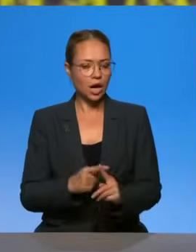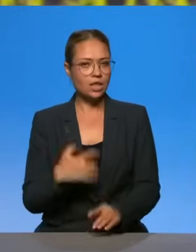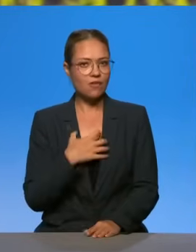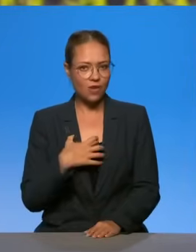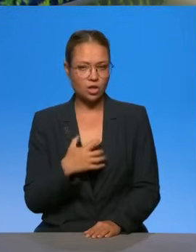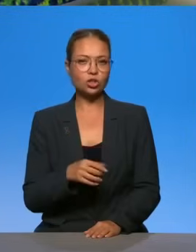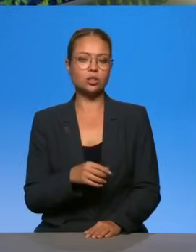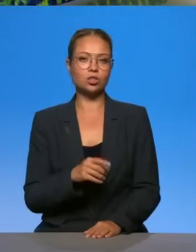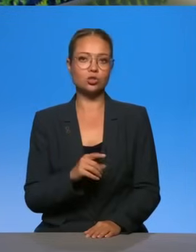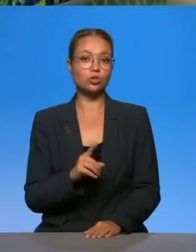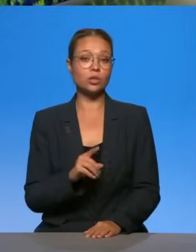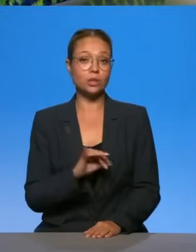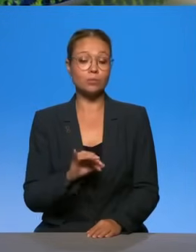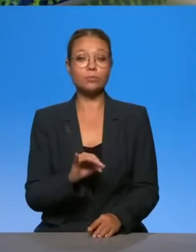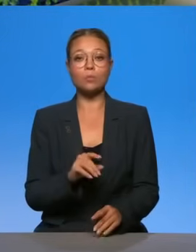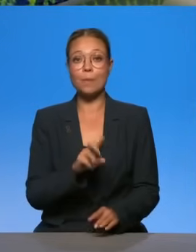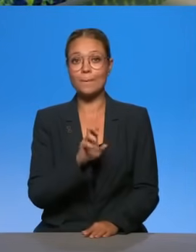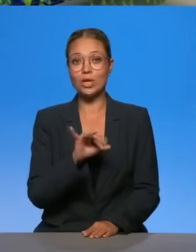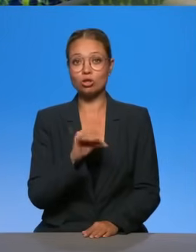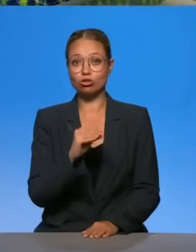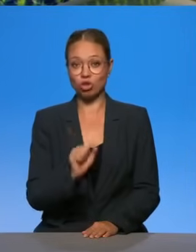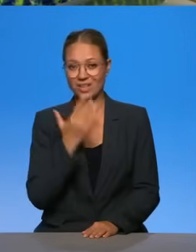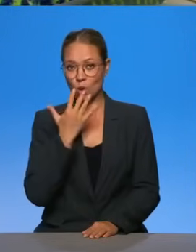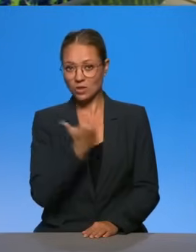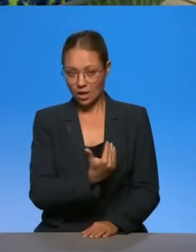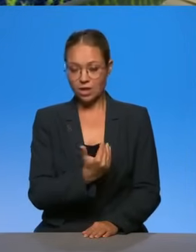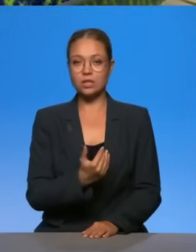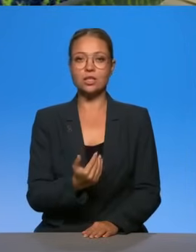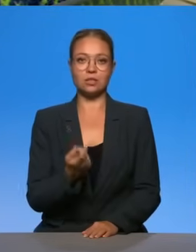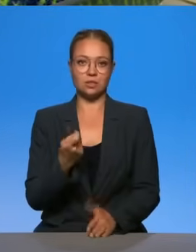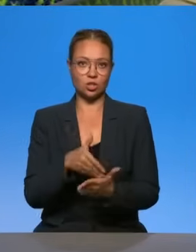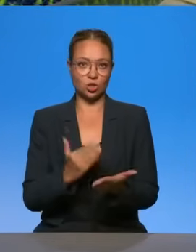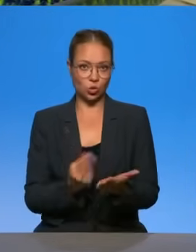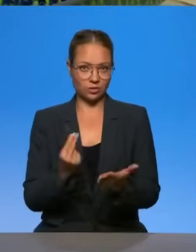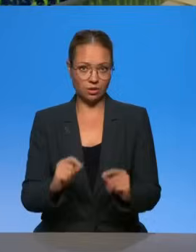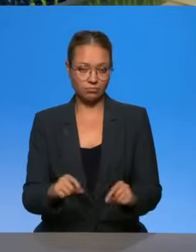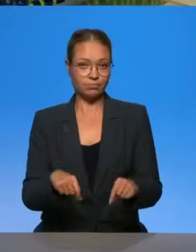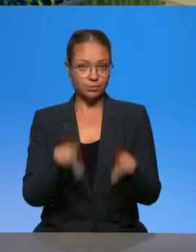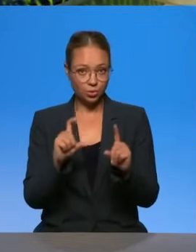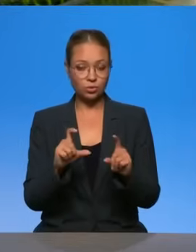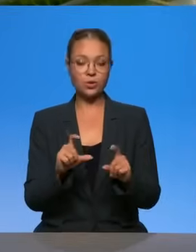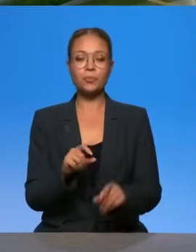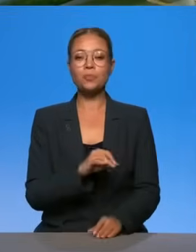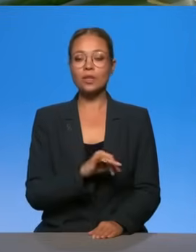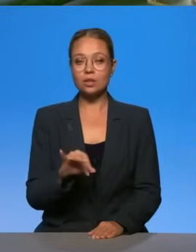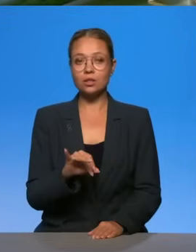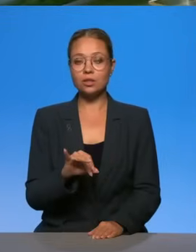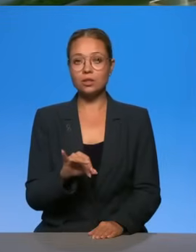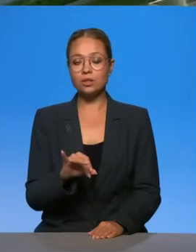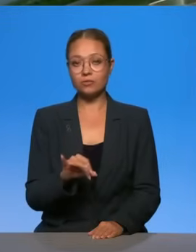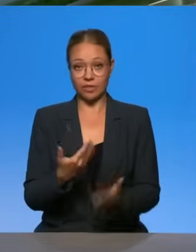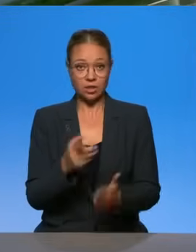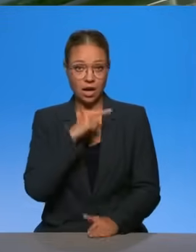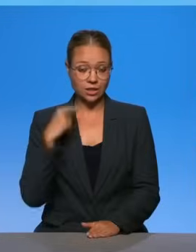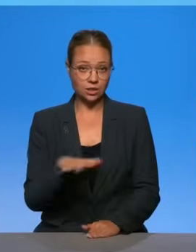максимум за 2 года. Мы понимаем, что и Россия очень крупный экспортер зерна. И, конечно, на ценах мировых, наверное, не может